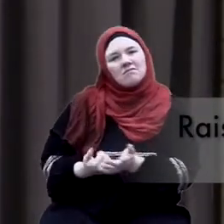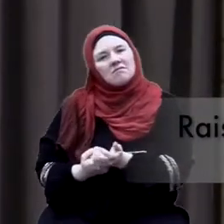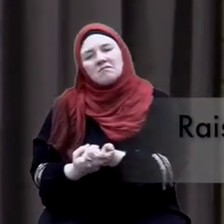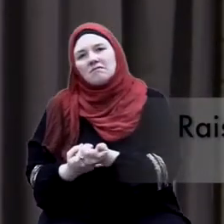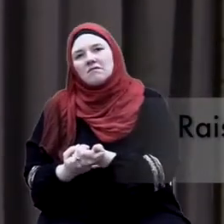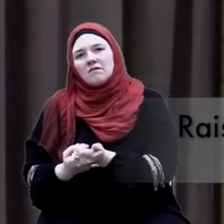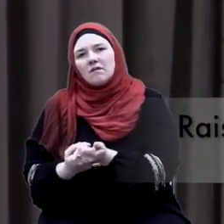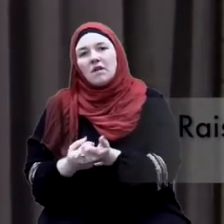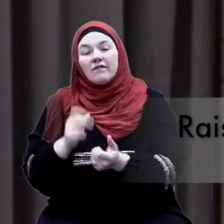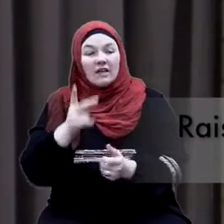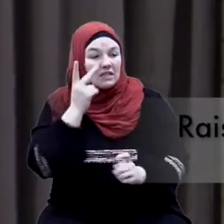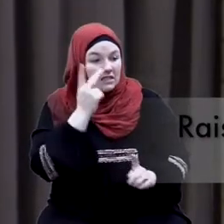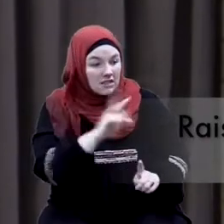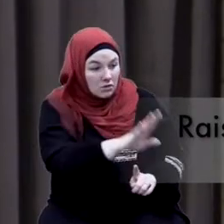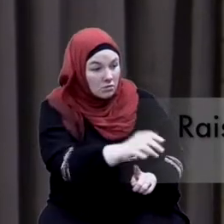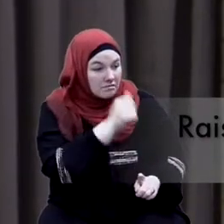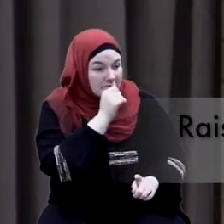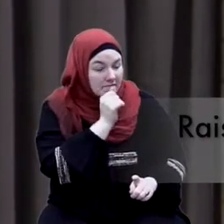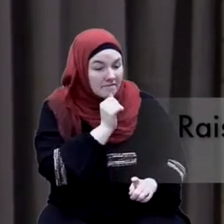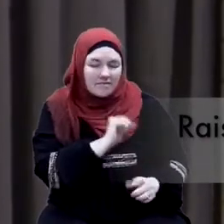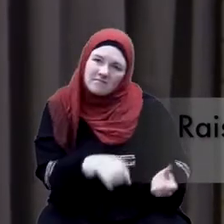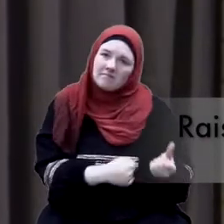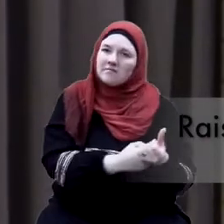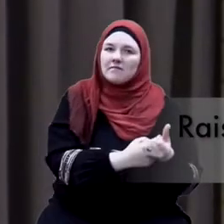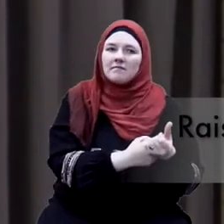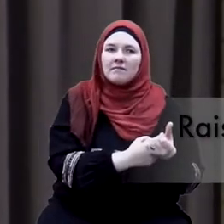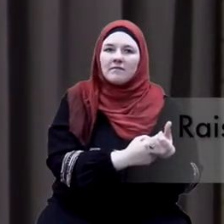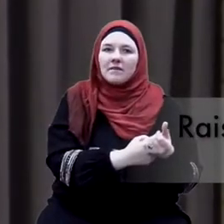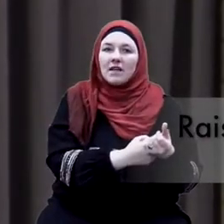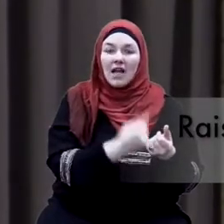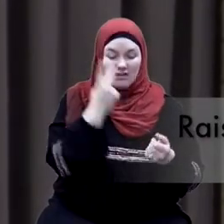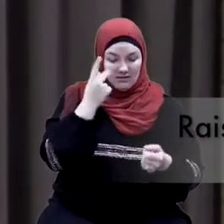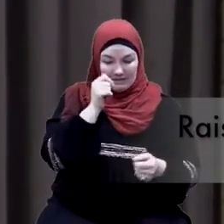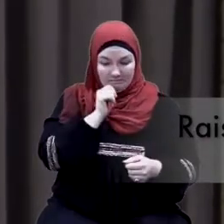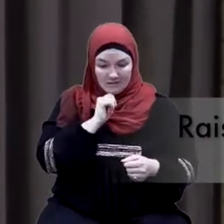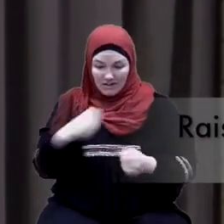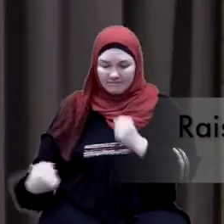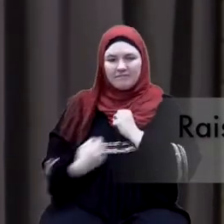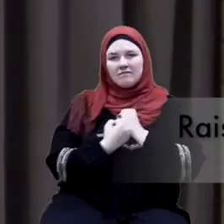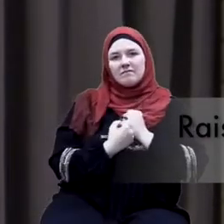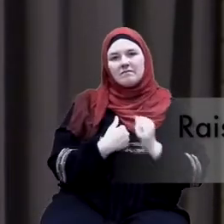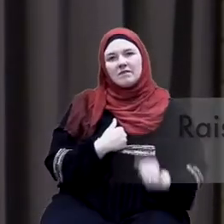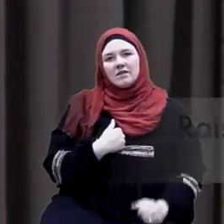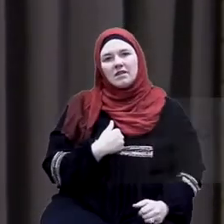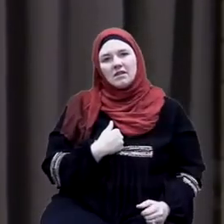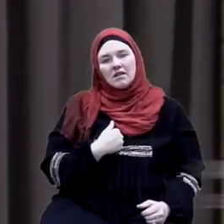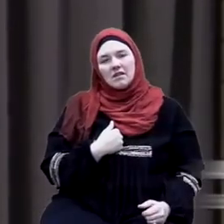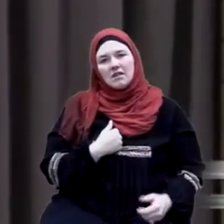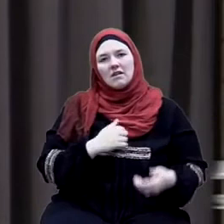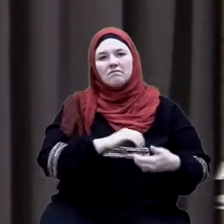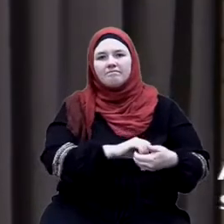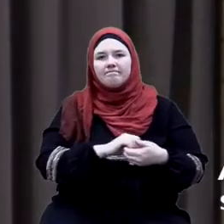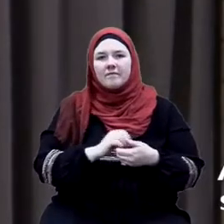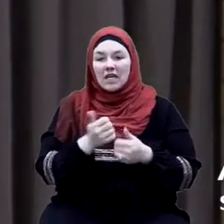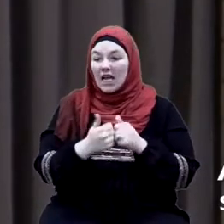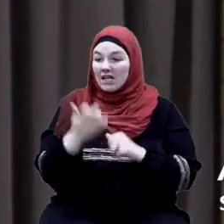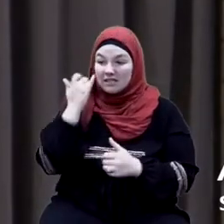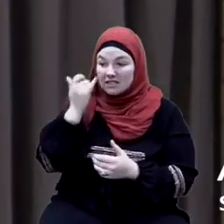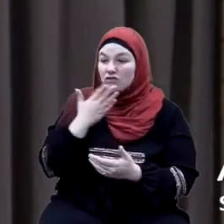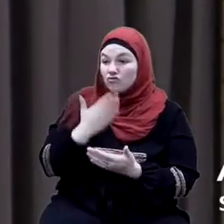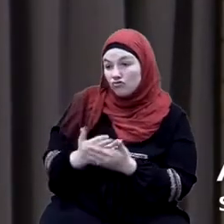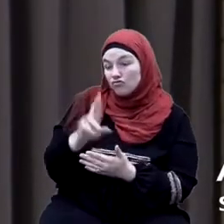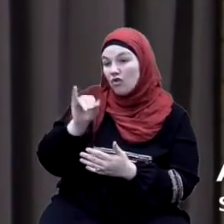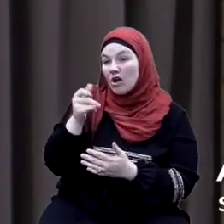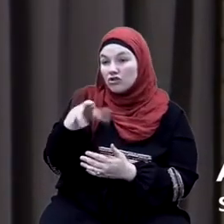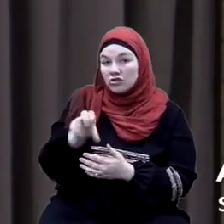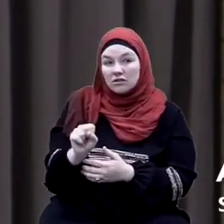وَالتَّقْوَى وَلَا تَعَاوَنُوا عَلَى الْإِثْمِ وَالْعُدْوَانِ. and cooperate in matters of righteousness and goodness,